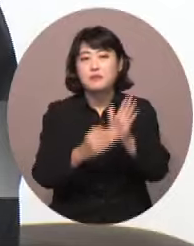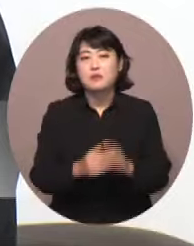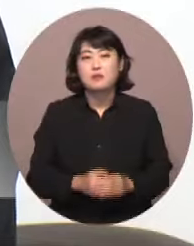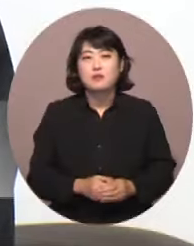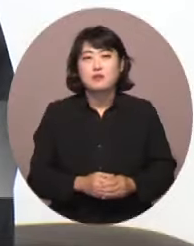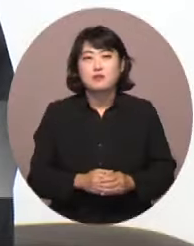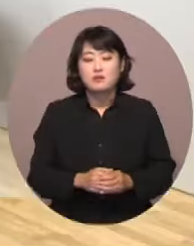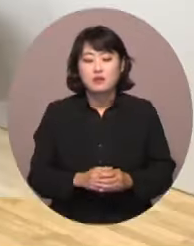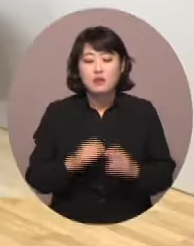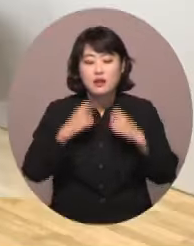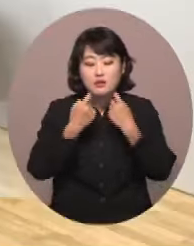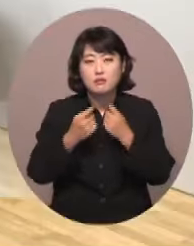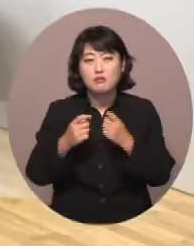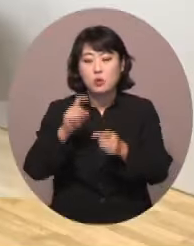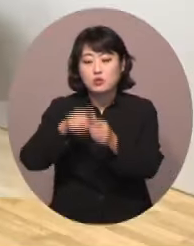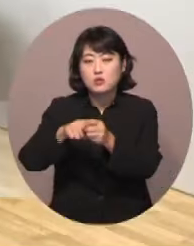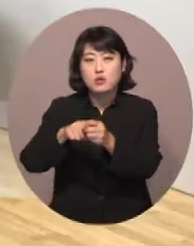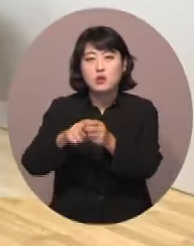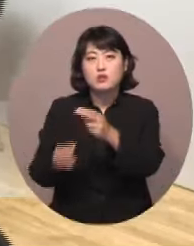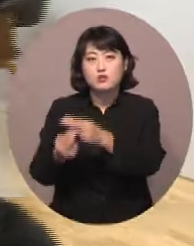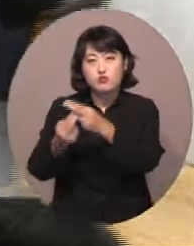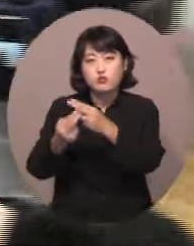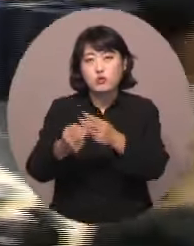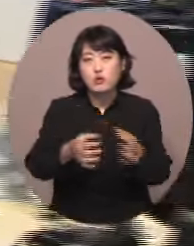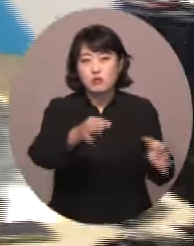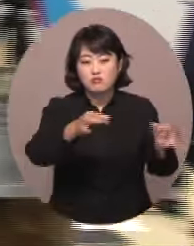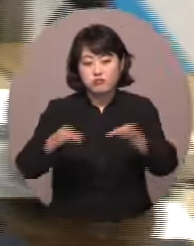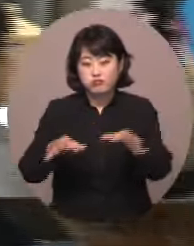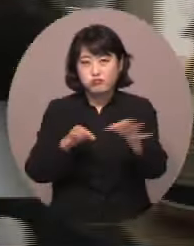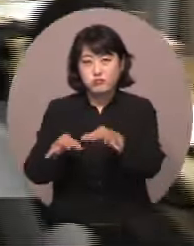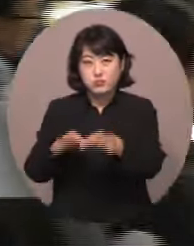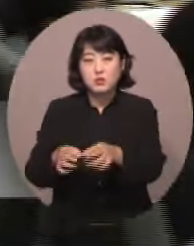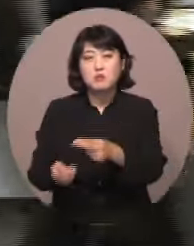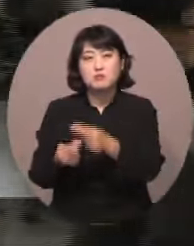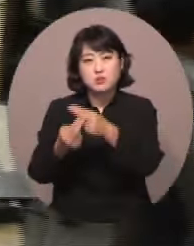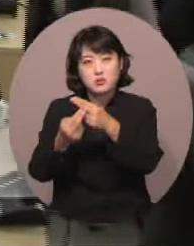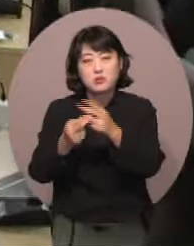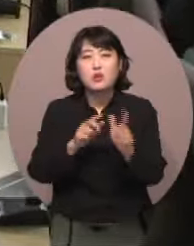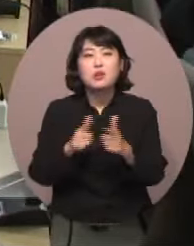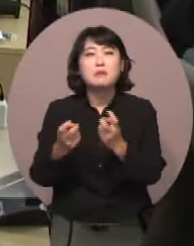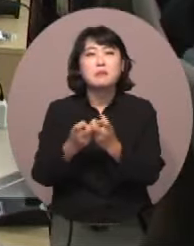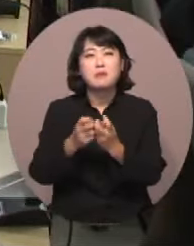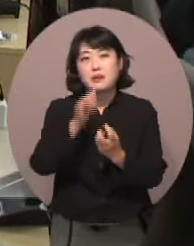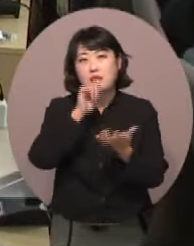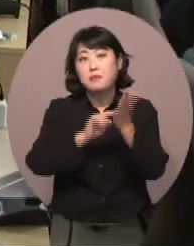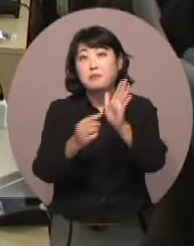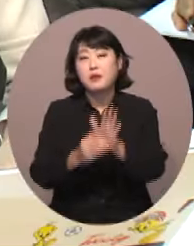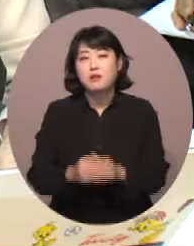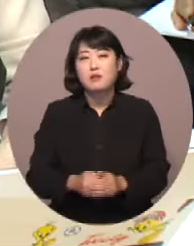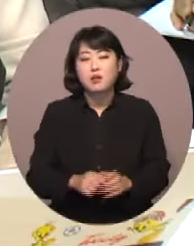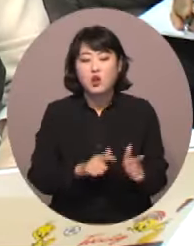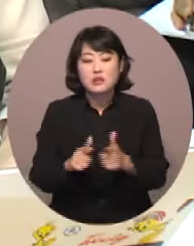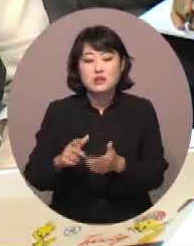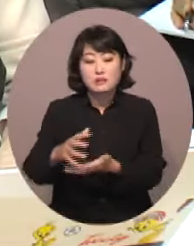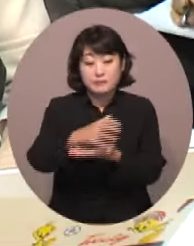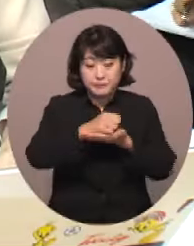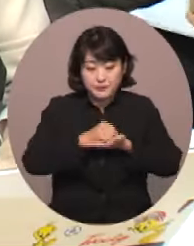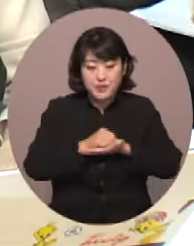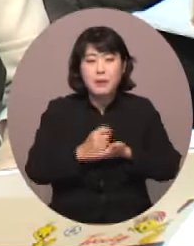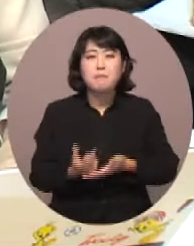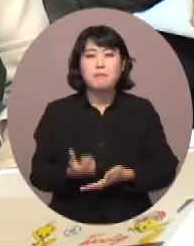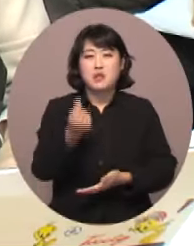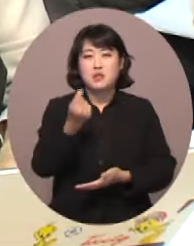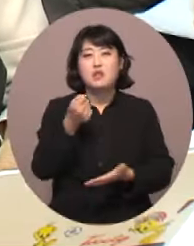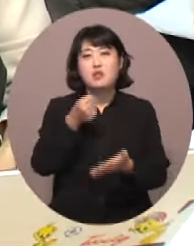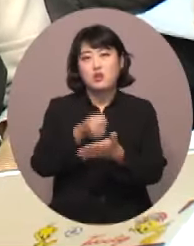을찾습니다 는 방 예를 장은 한을 대한